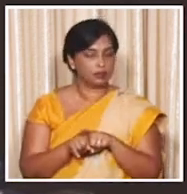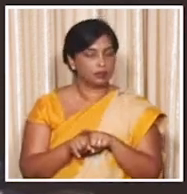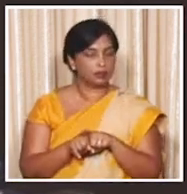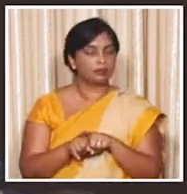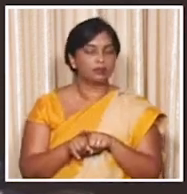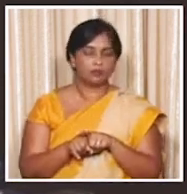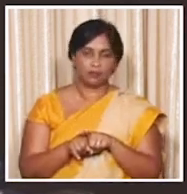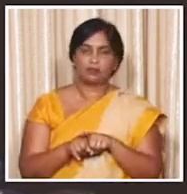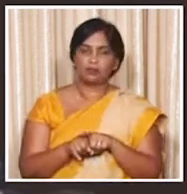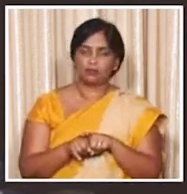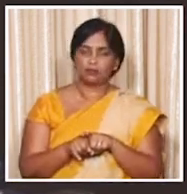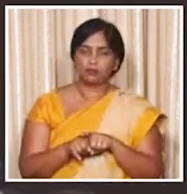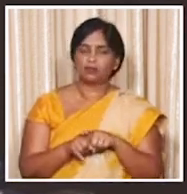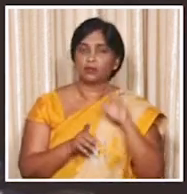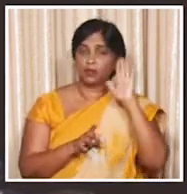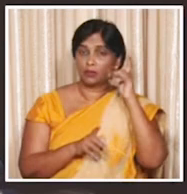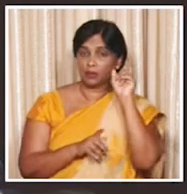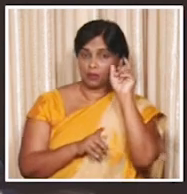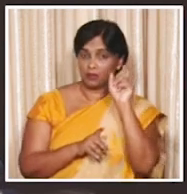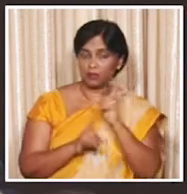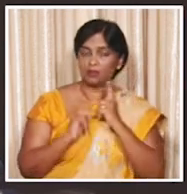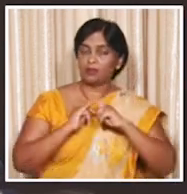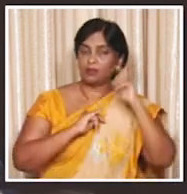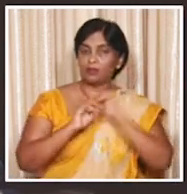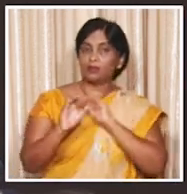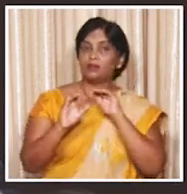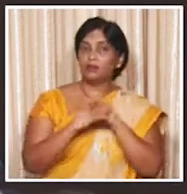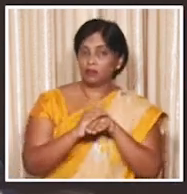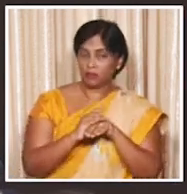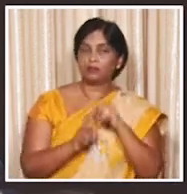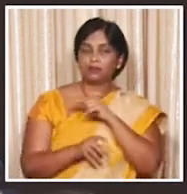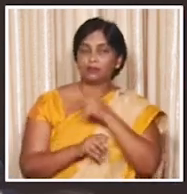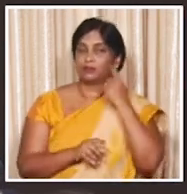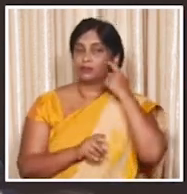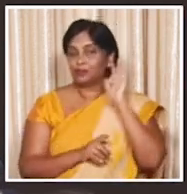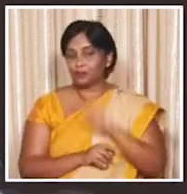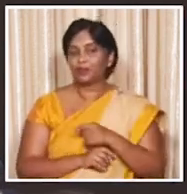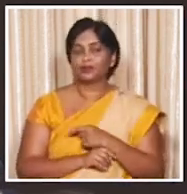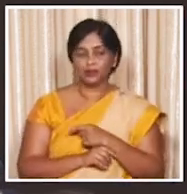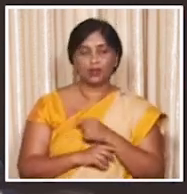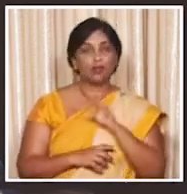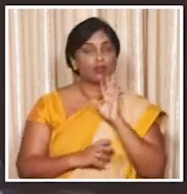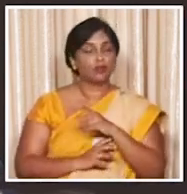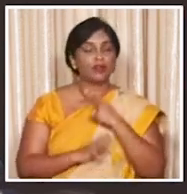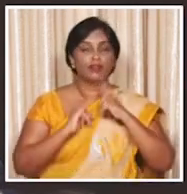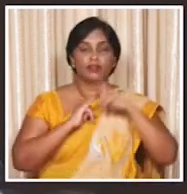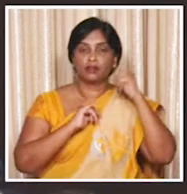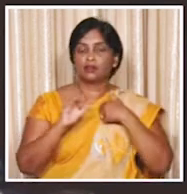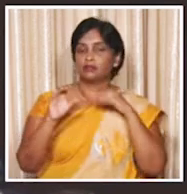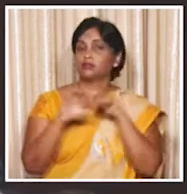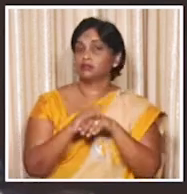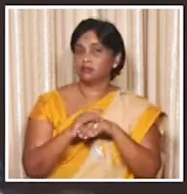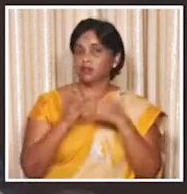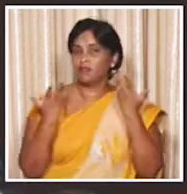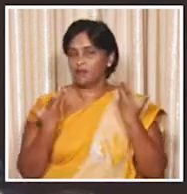கல்லூரி அனுமதி கிடைக்கப்பெறும் என்ற பரிபூர்ண நம்பிக்கை கொண்டிருந்த மேற்படி மாணவி அவ் அனுமதி மறுக்கப்பட்டுள்ளதால் மிகப்பெரிய